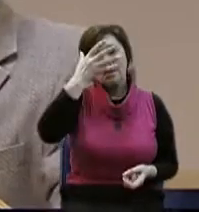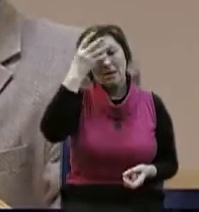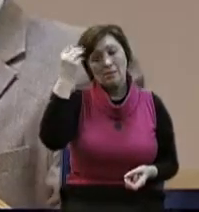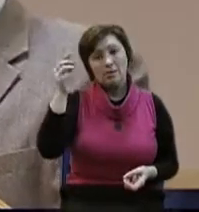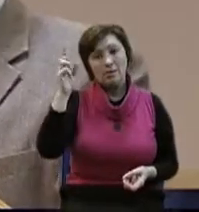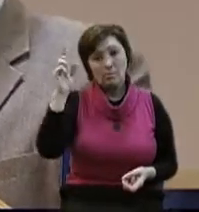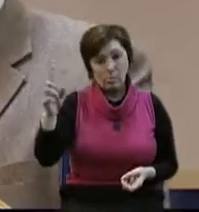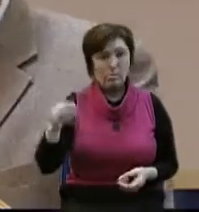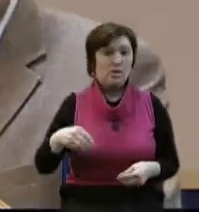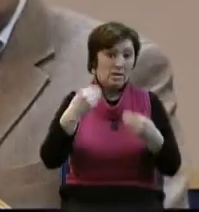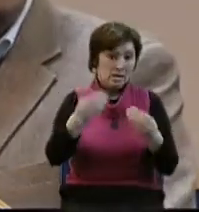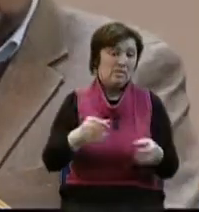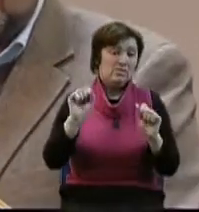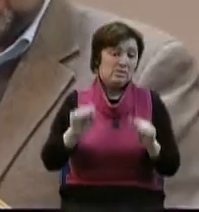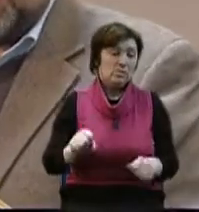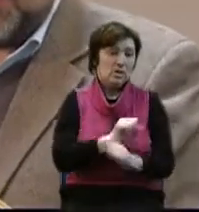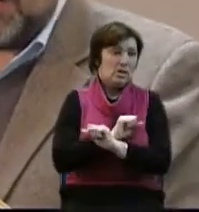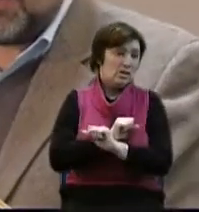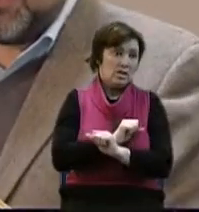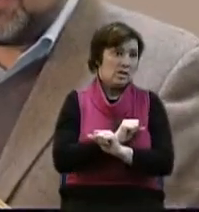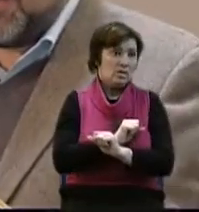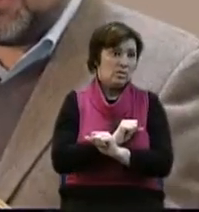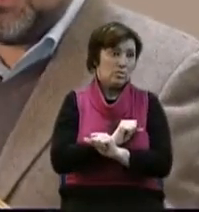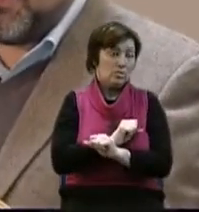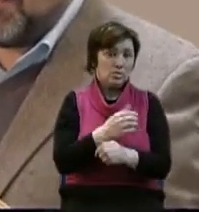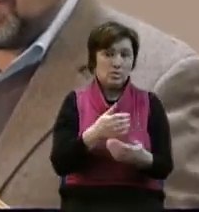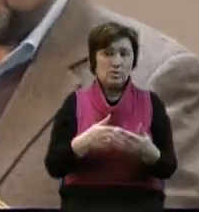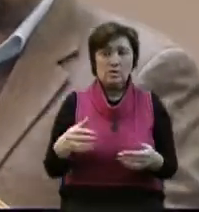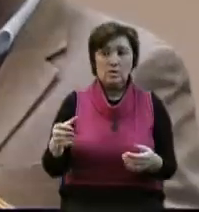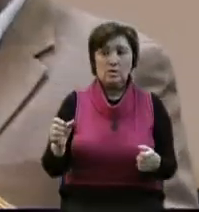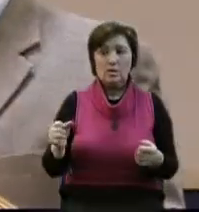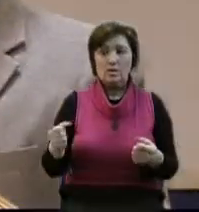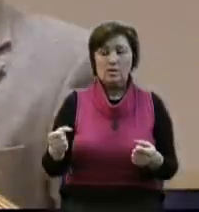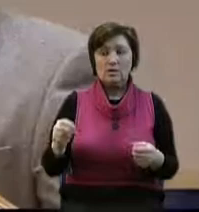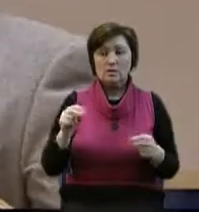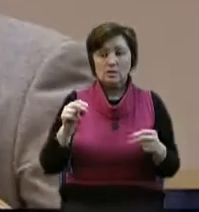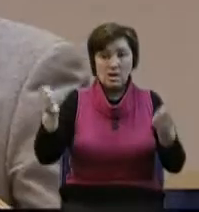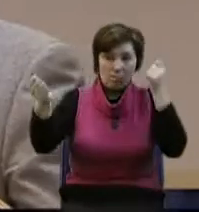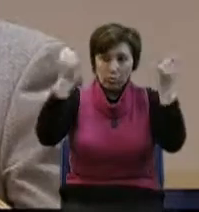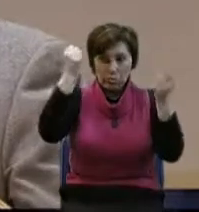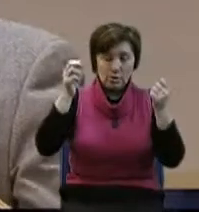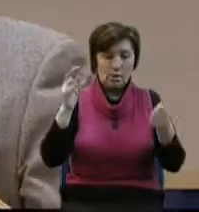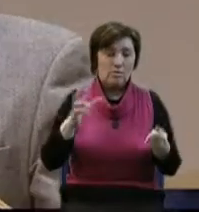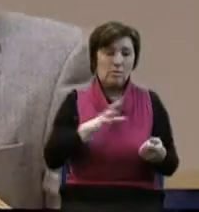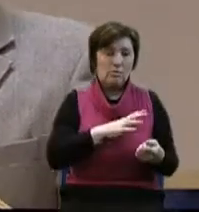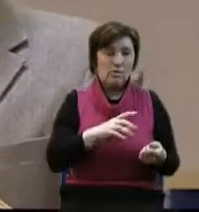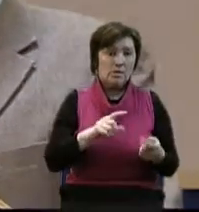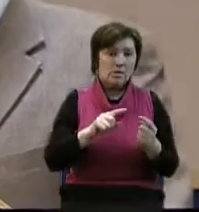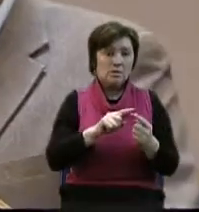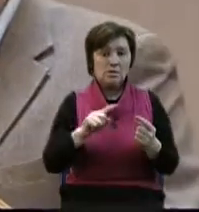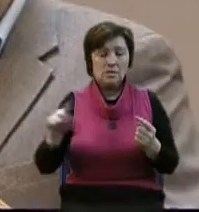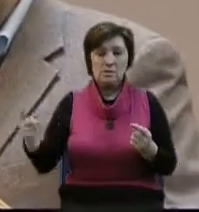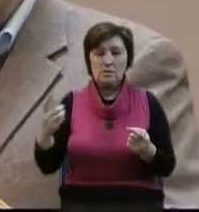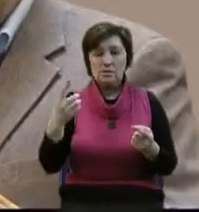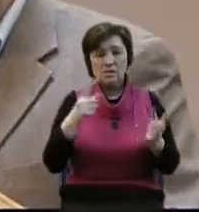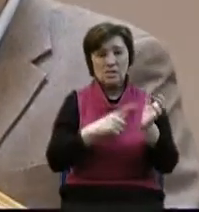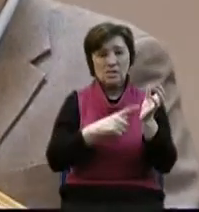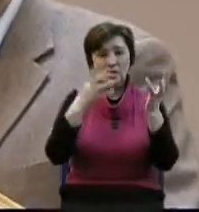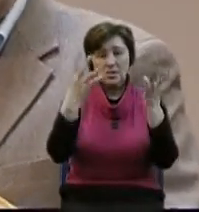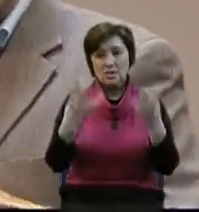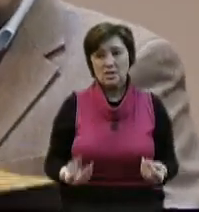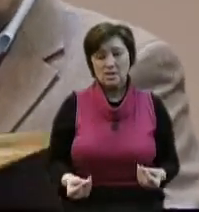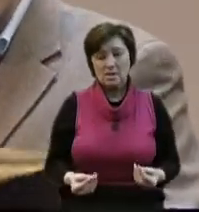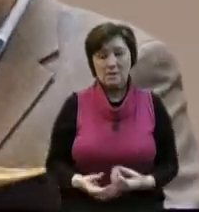также народу отдохнуть от всех тех физических дел и забот, которые были у них на протяжении